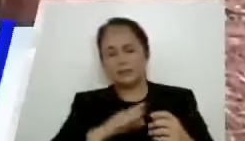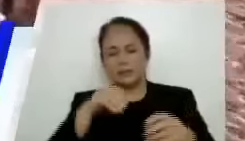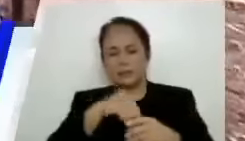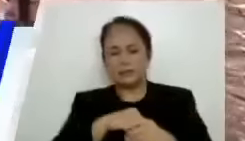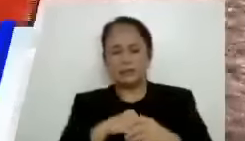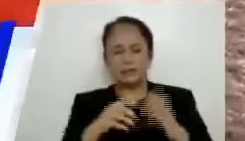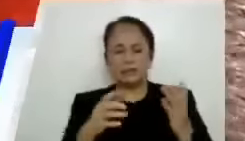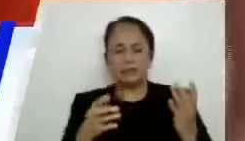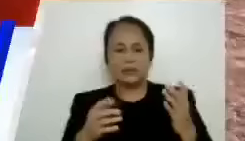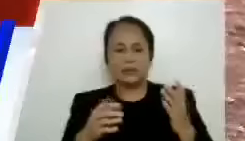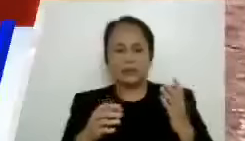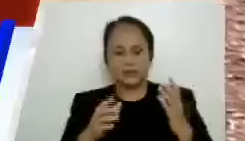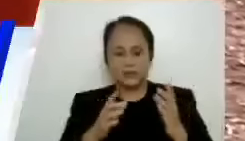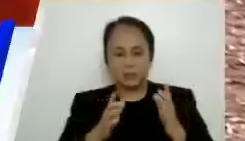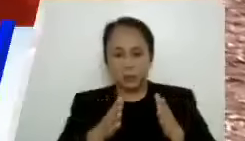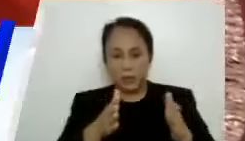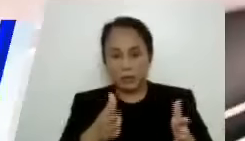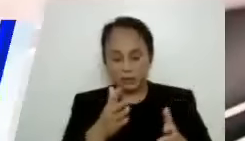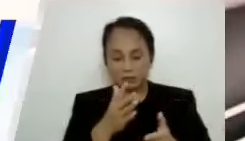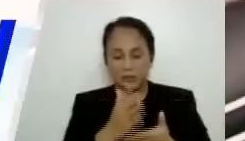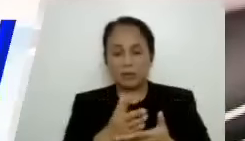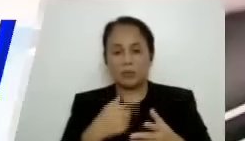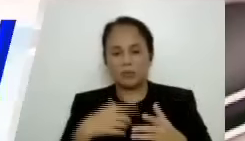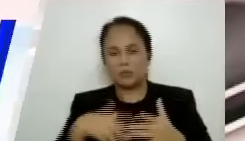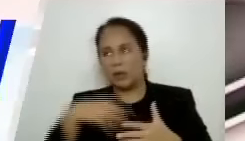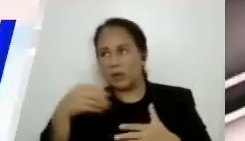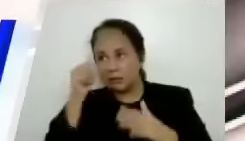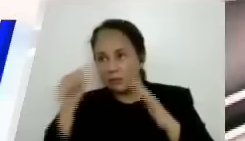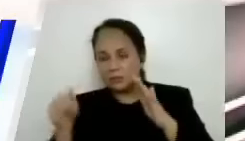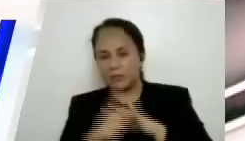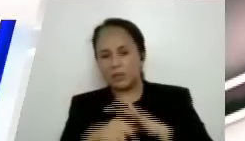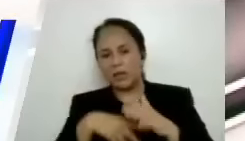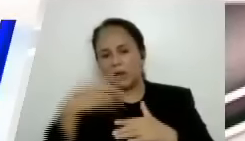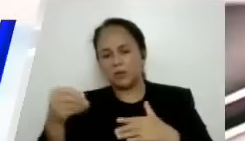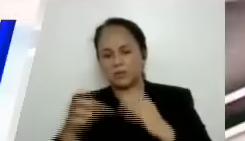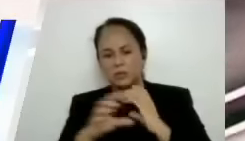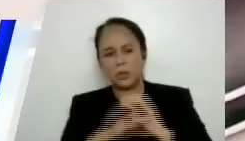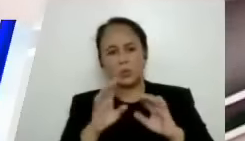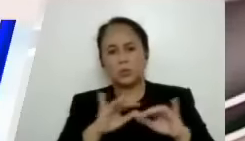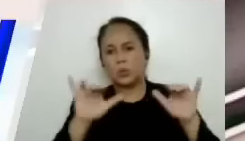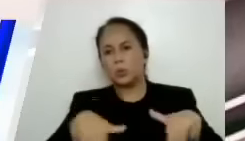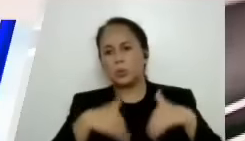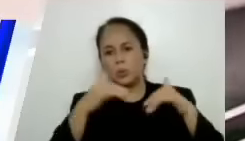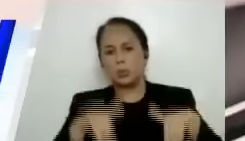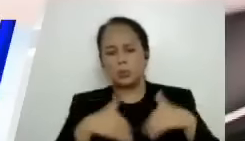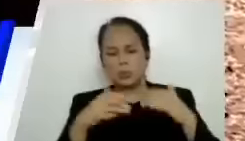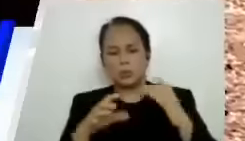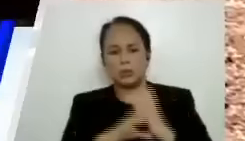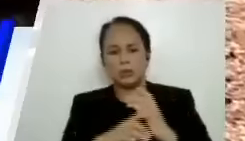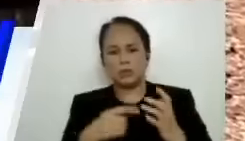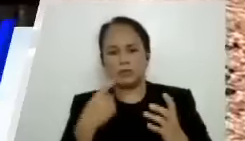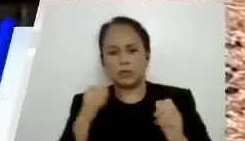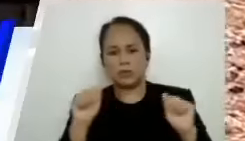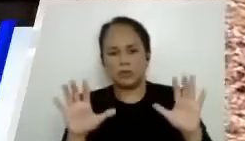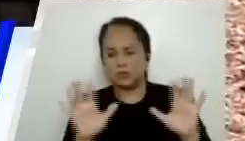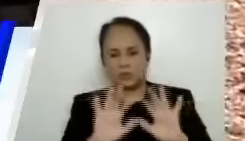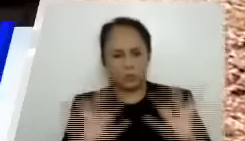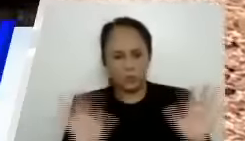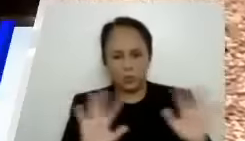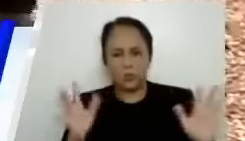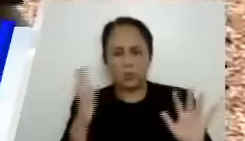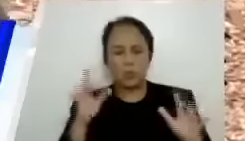payo rin ng Health Department lumabas ng sasakyan at huwag magtagal sa sasakyan para lang sa aircon dahil sa peligro ng